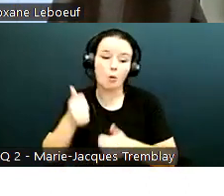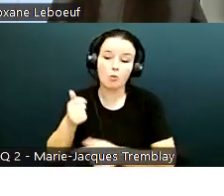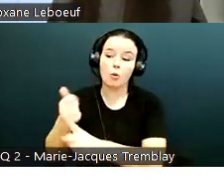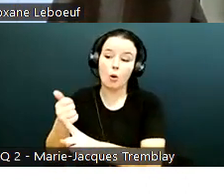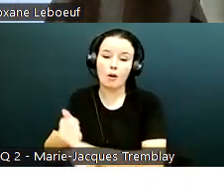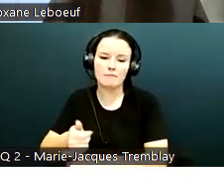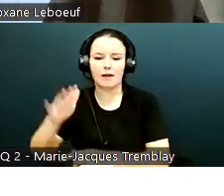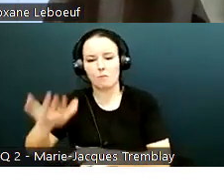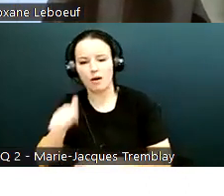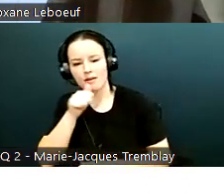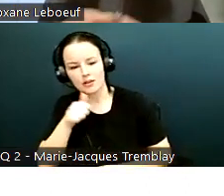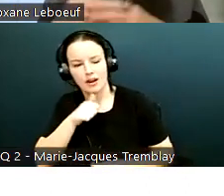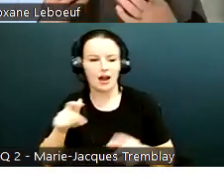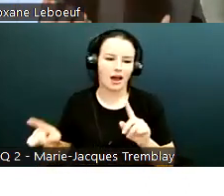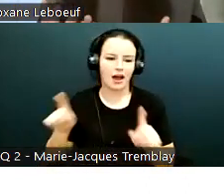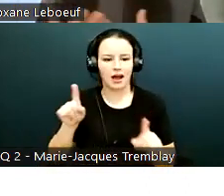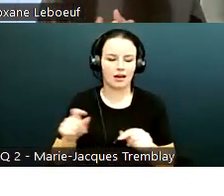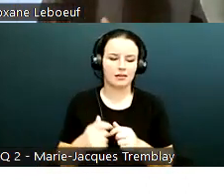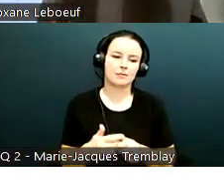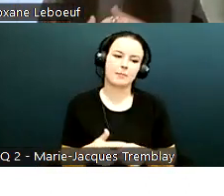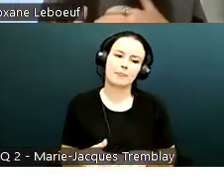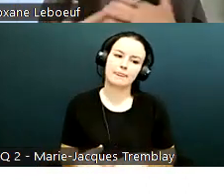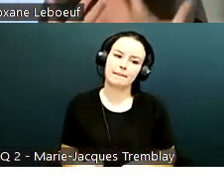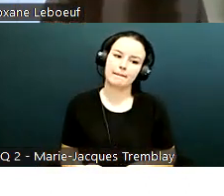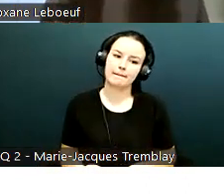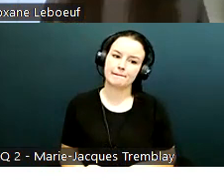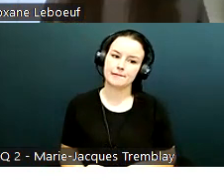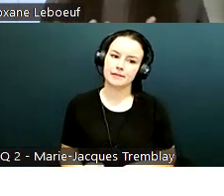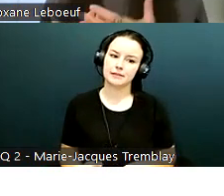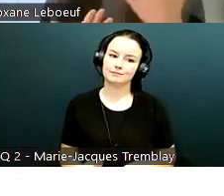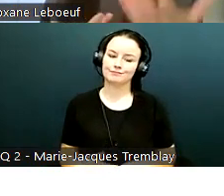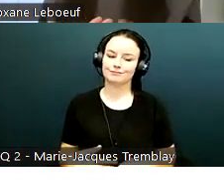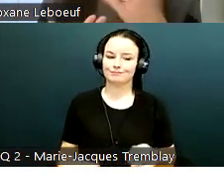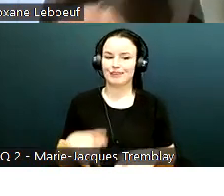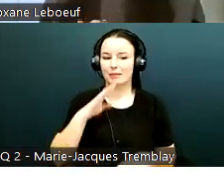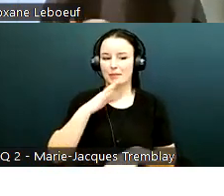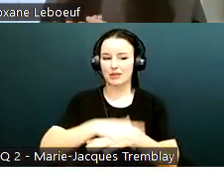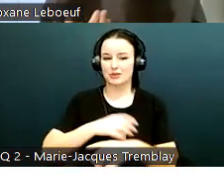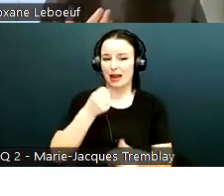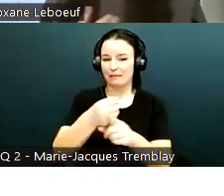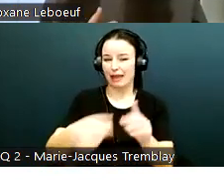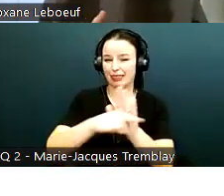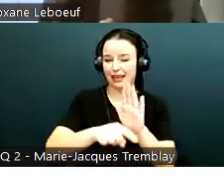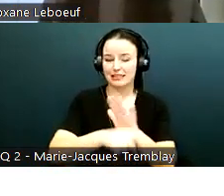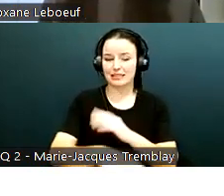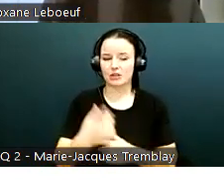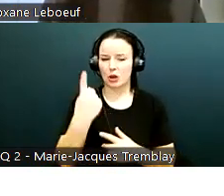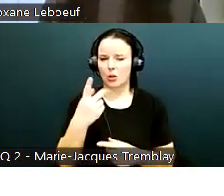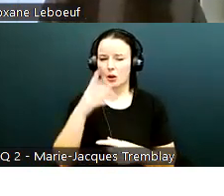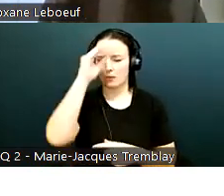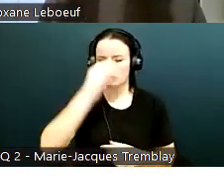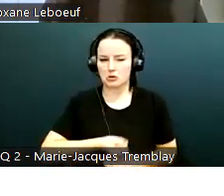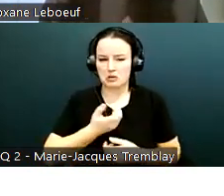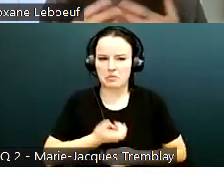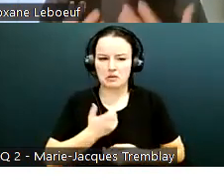les autres. Et on disait dans la définition que ça a des effets négatifs. Ici, un monsieur nous rapporte, je me sens très